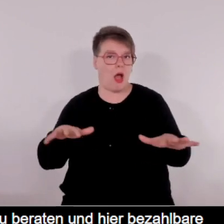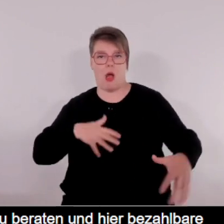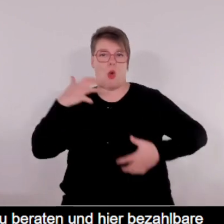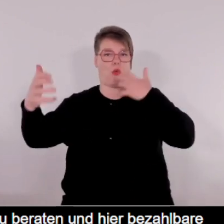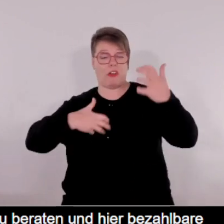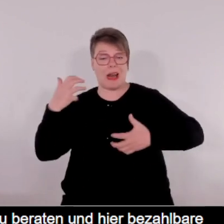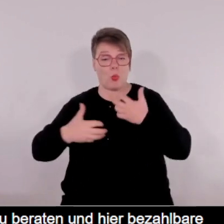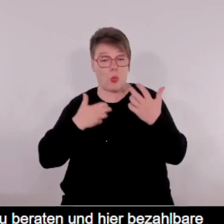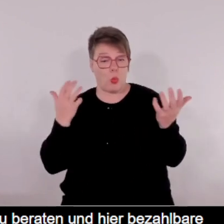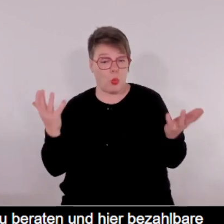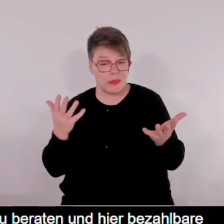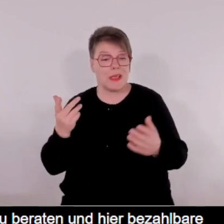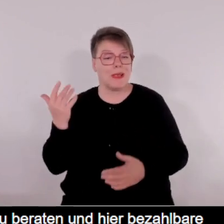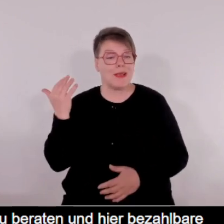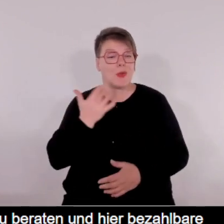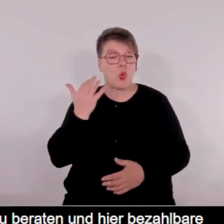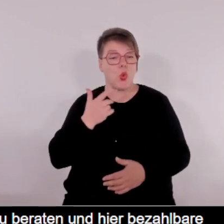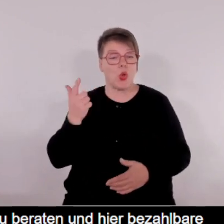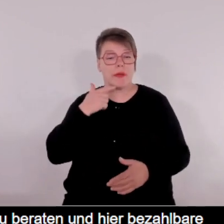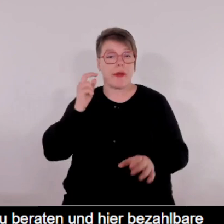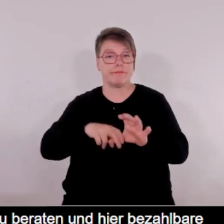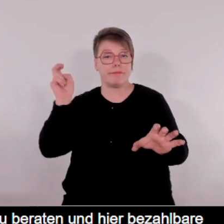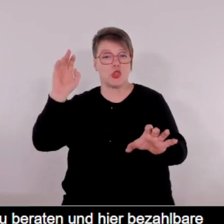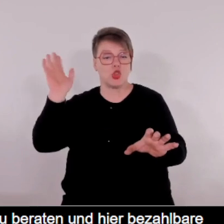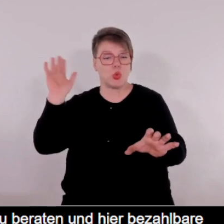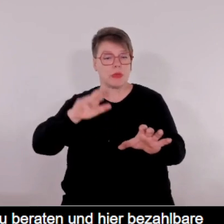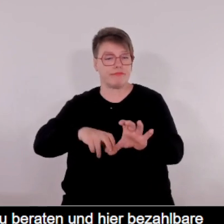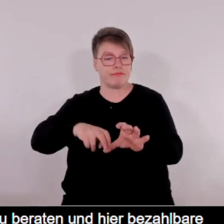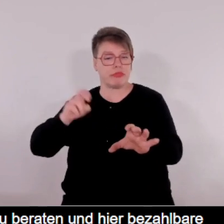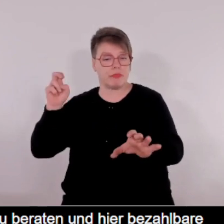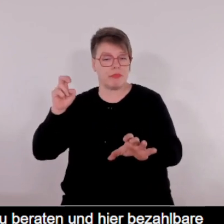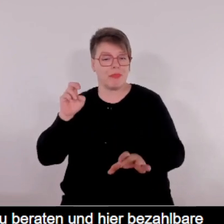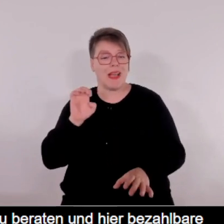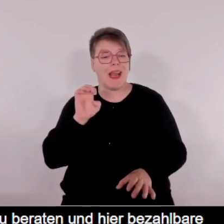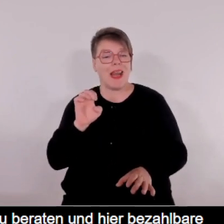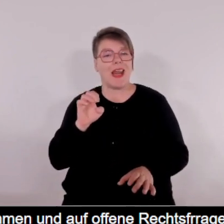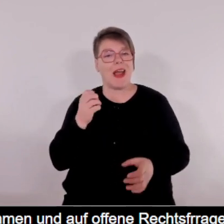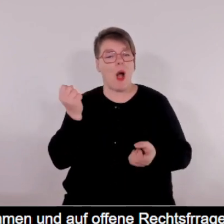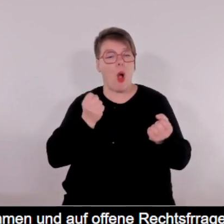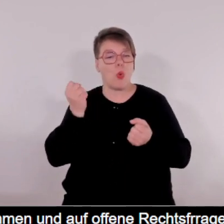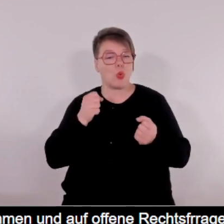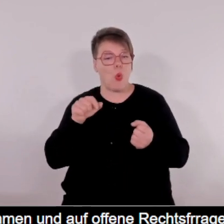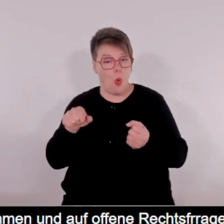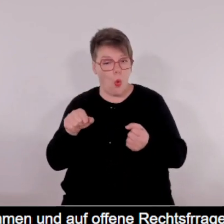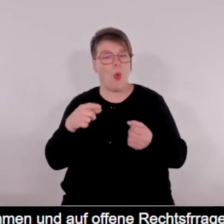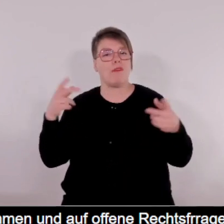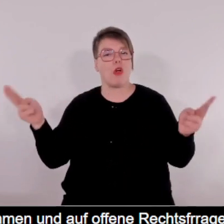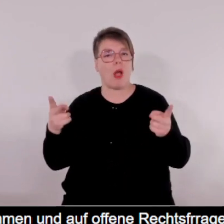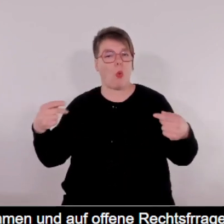hatte, weil man ja das Ziel hat, bis 2030 mindestens 15 Millionen